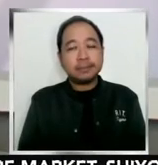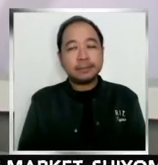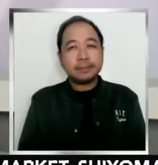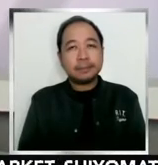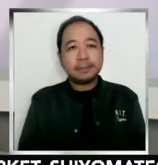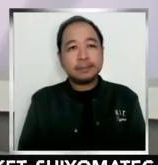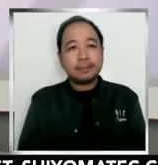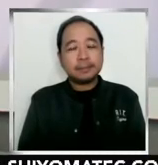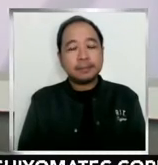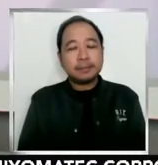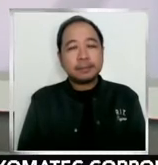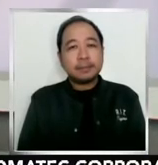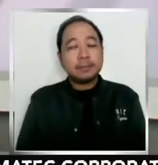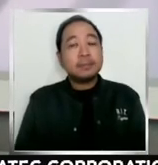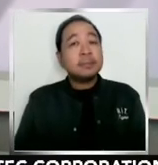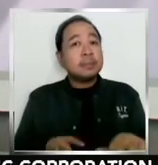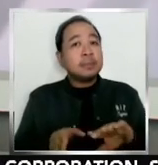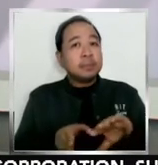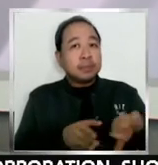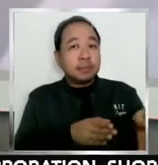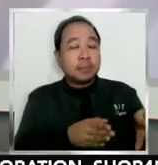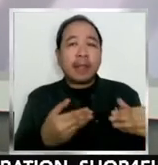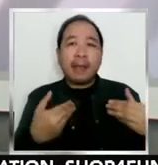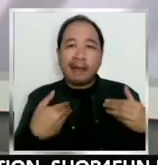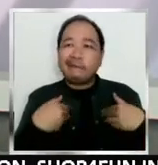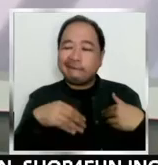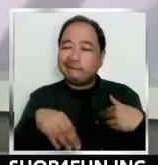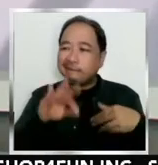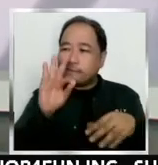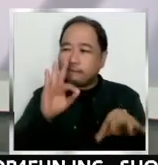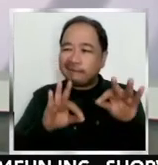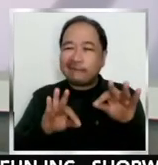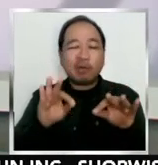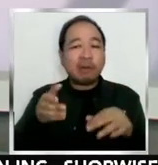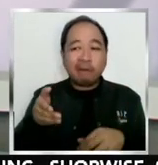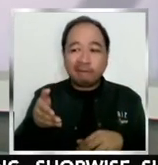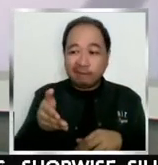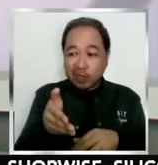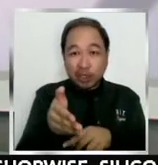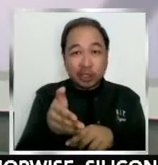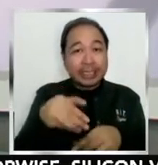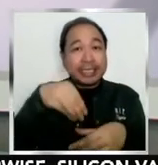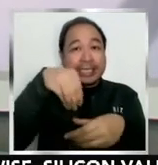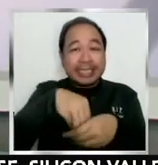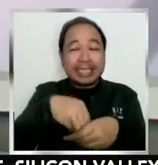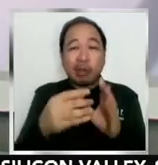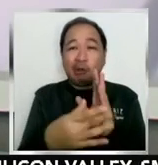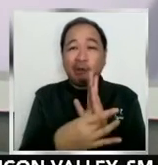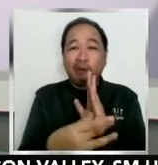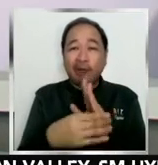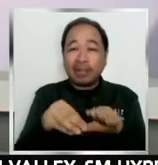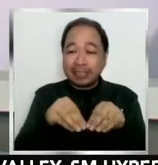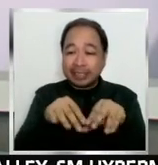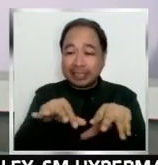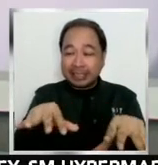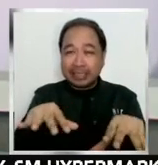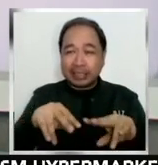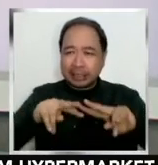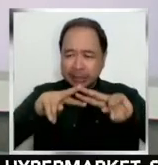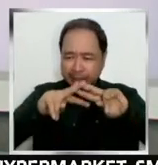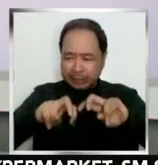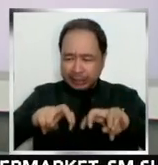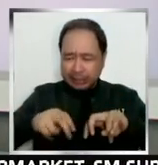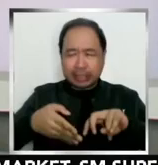May mga fish sample na sa mga lugar na naapektuhan ng oil spill na nakitaan ang mababang level ng mga contaminant